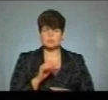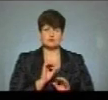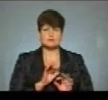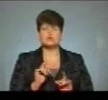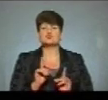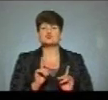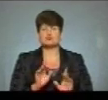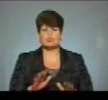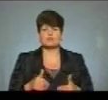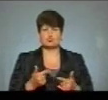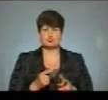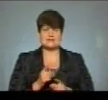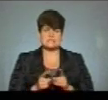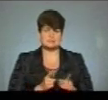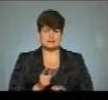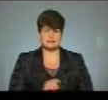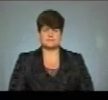що пропонують змінити у парку.